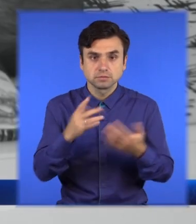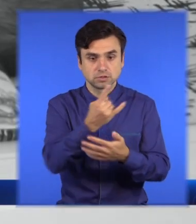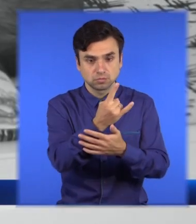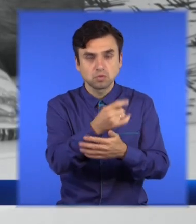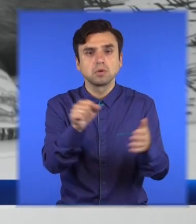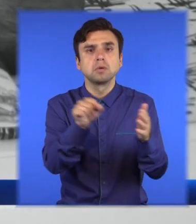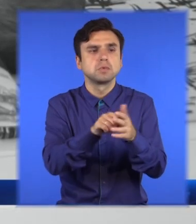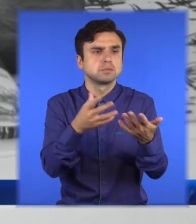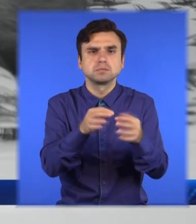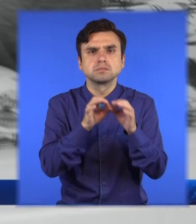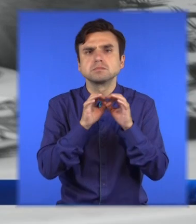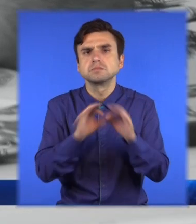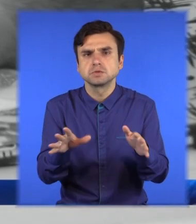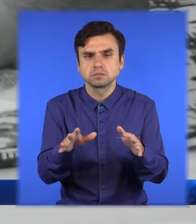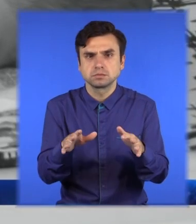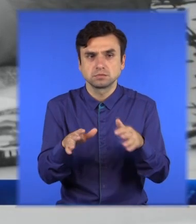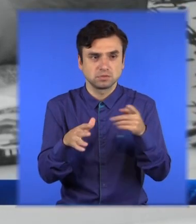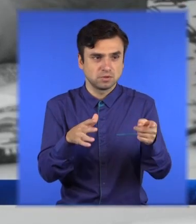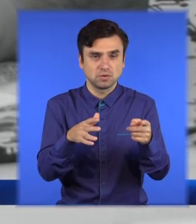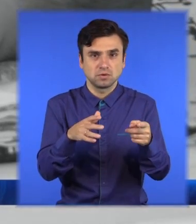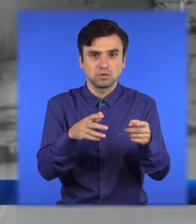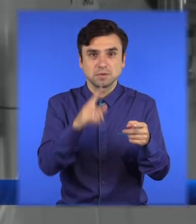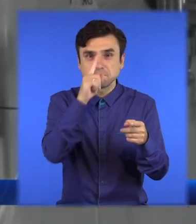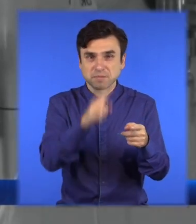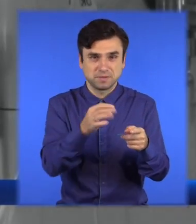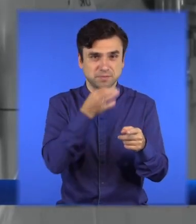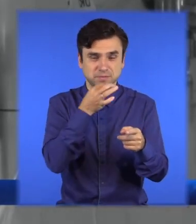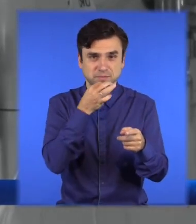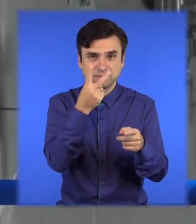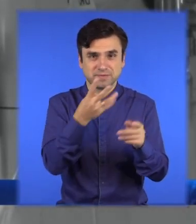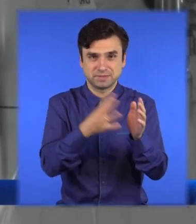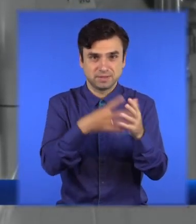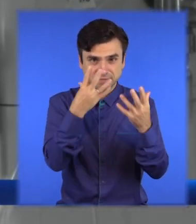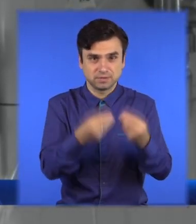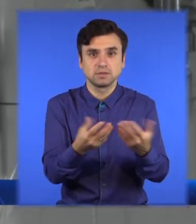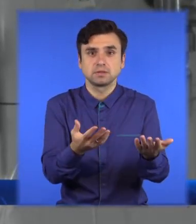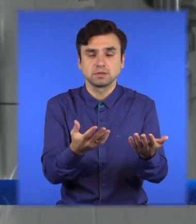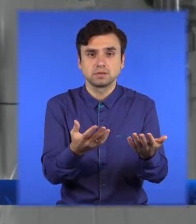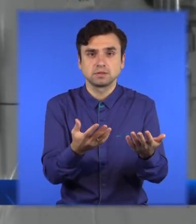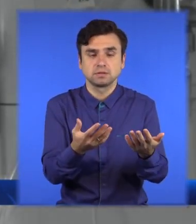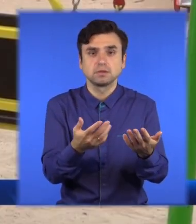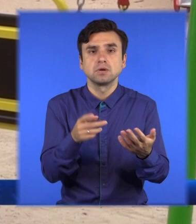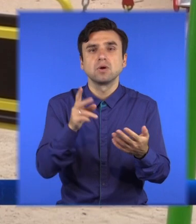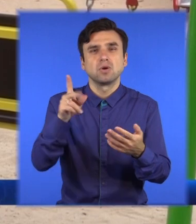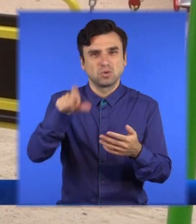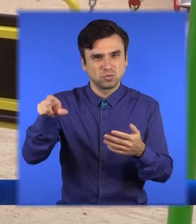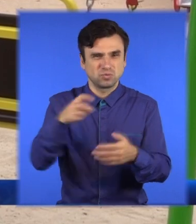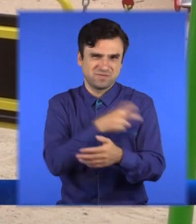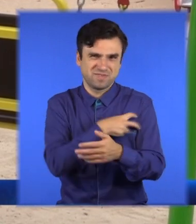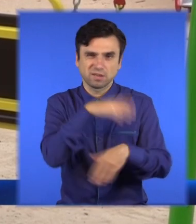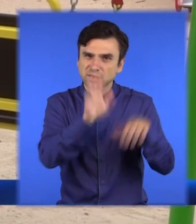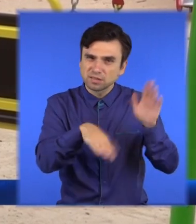Тож, що насправді спровокувала смерть новонародженого хлопчика, який не дожив до свого першого місяця один день?